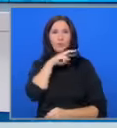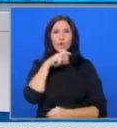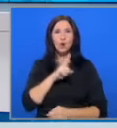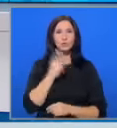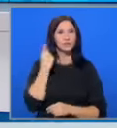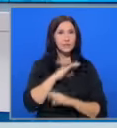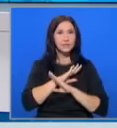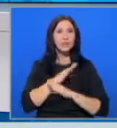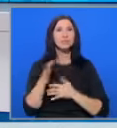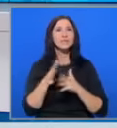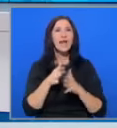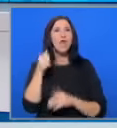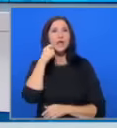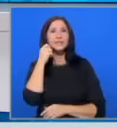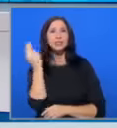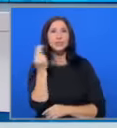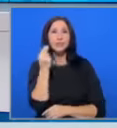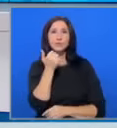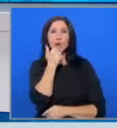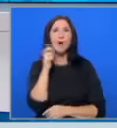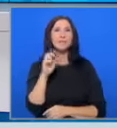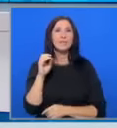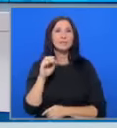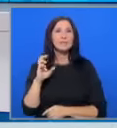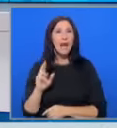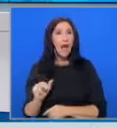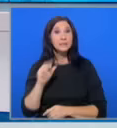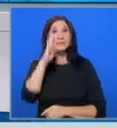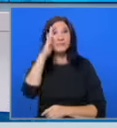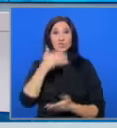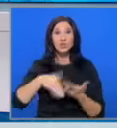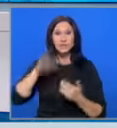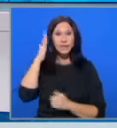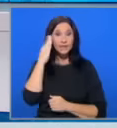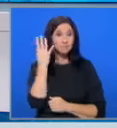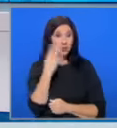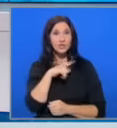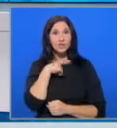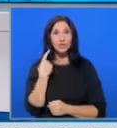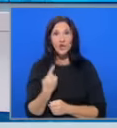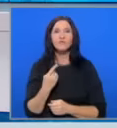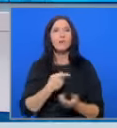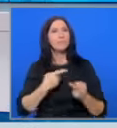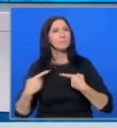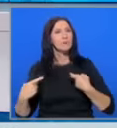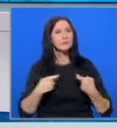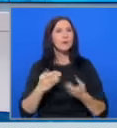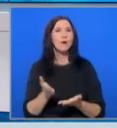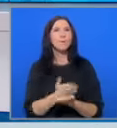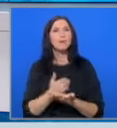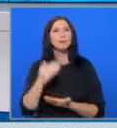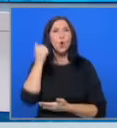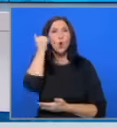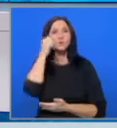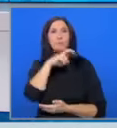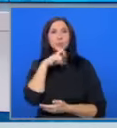до населеното с етнически сърби село Банска, в северната част на страната. 4 са жертвите при престрелка между косовски полицаи